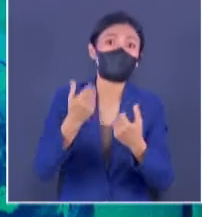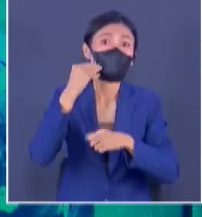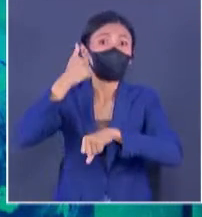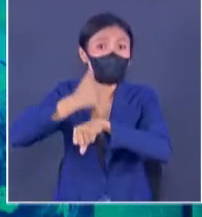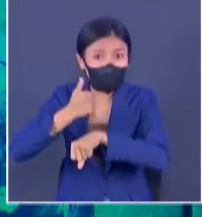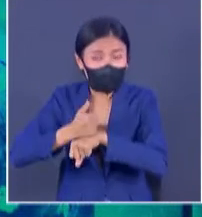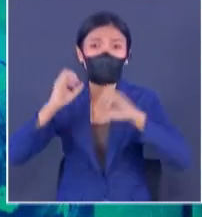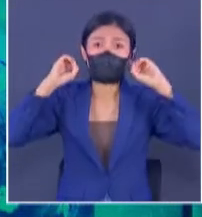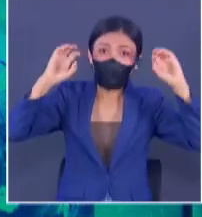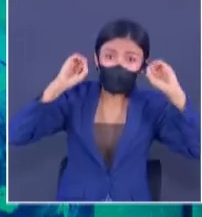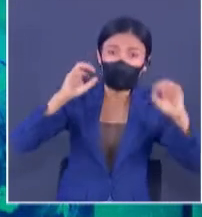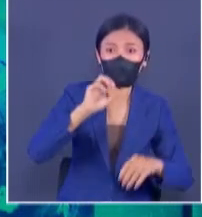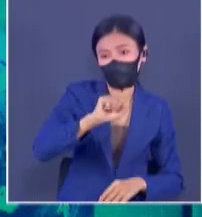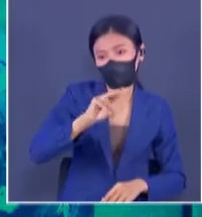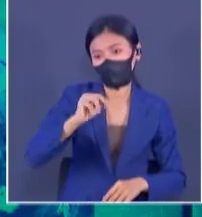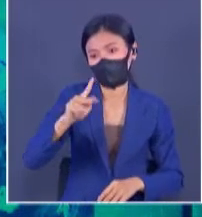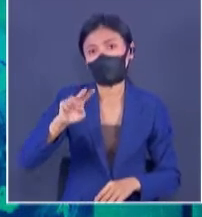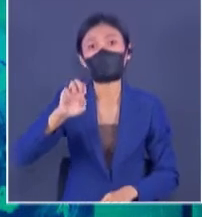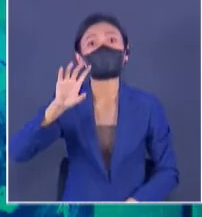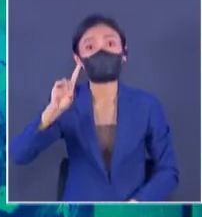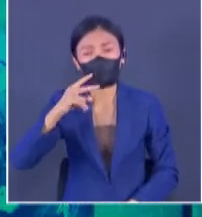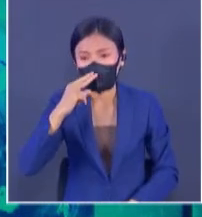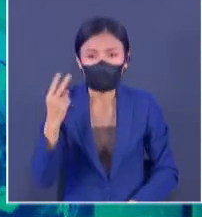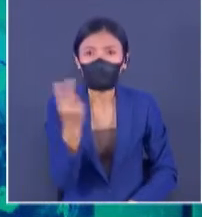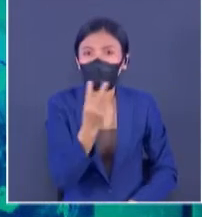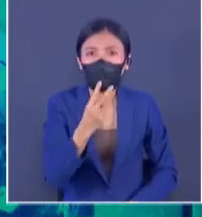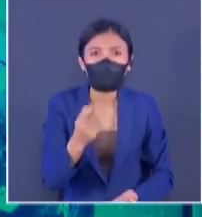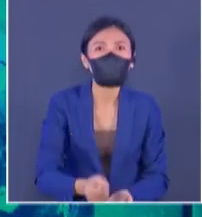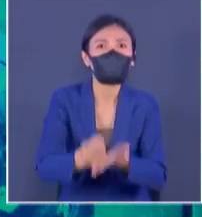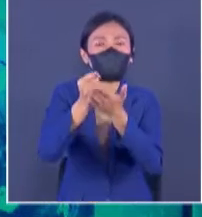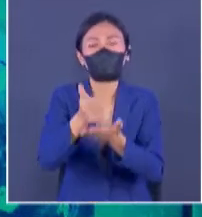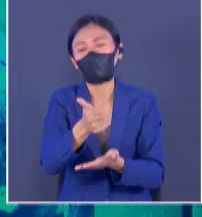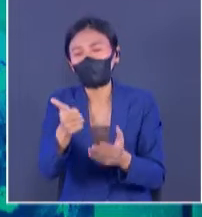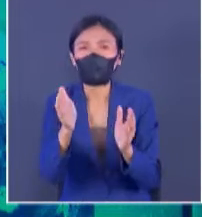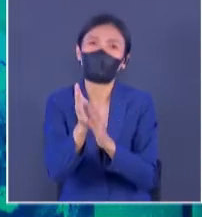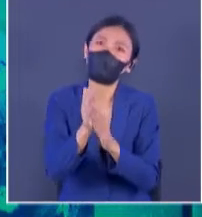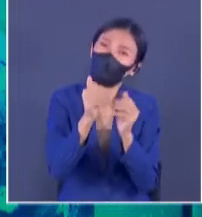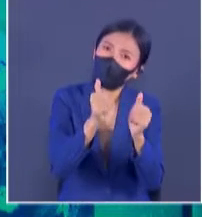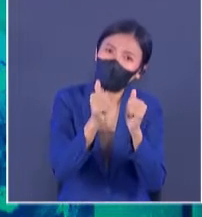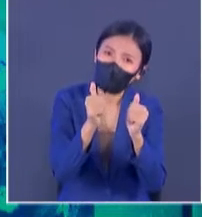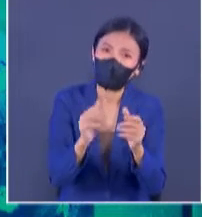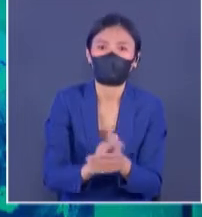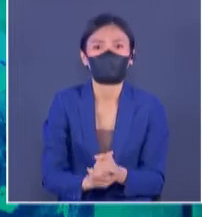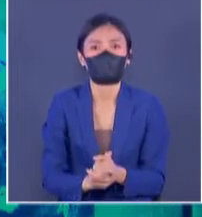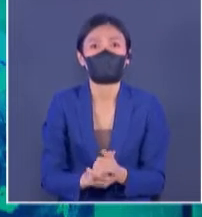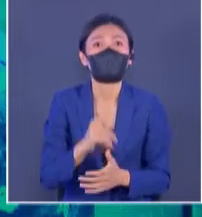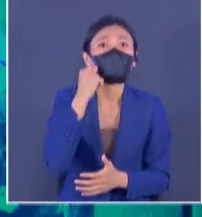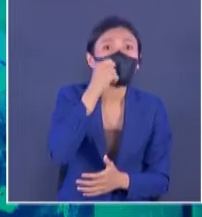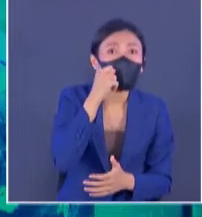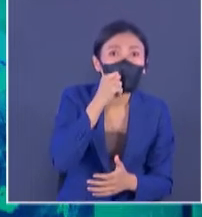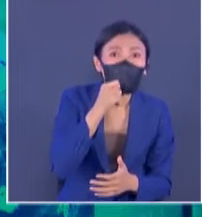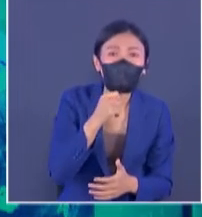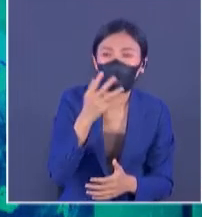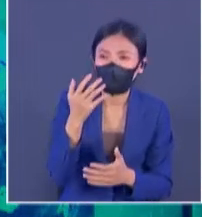แล้วก็คุณครูสมคิดนะที่ช่วยกันไม่ปล่อยให้การ ร้องขอของคุณตาเนี่ยศูนย์เปล่